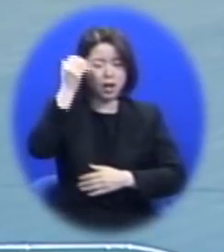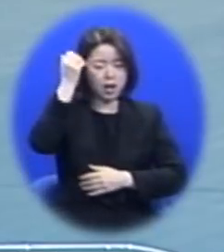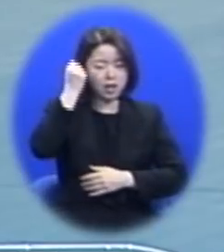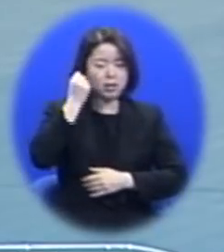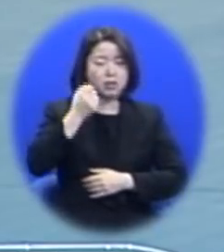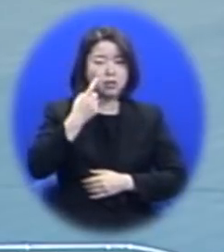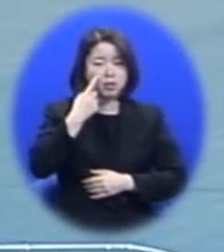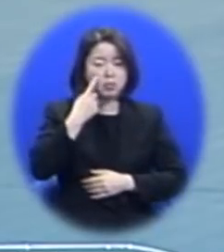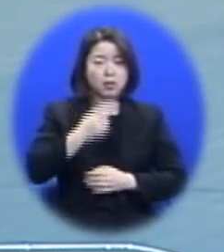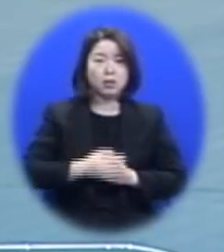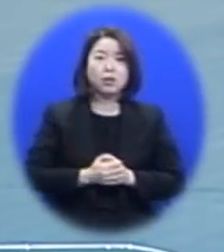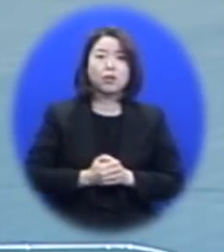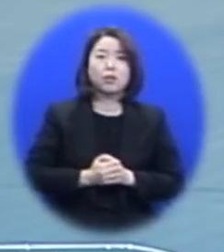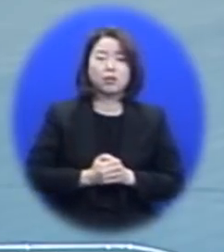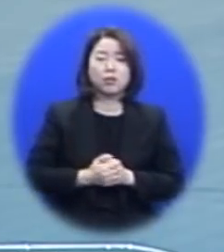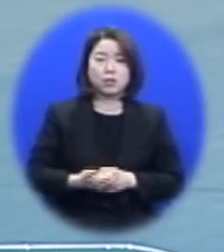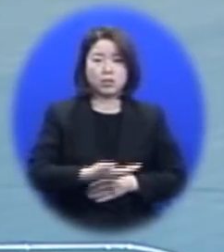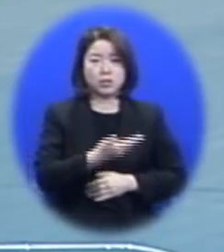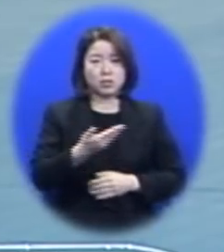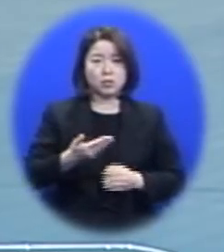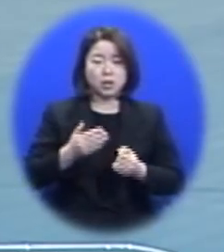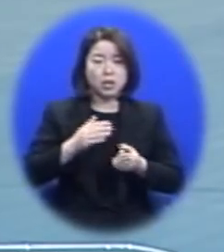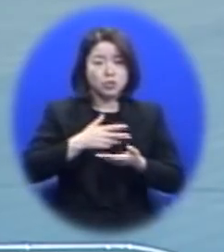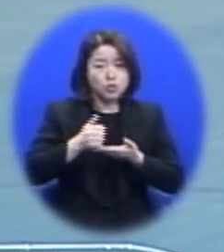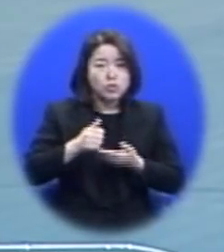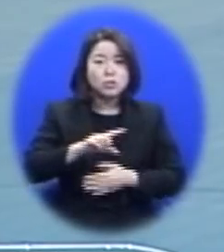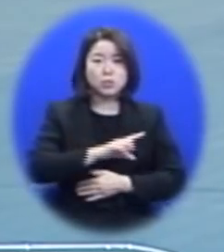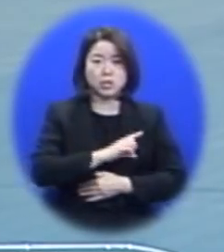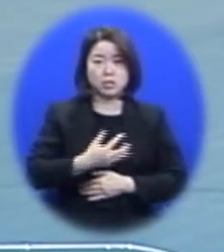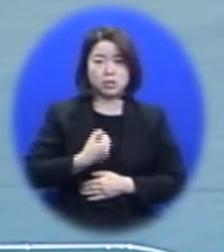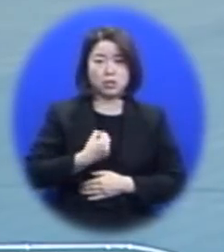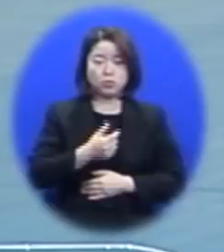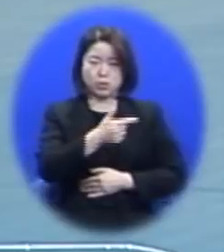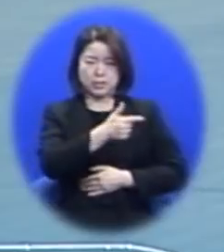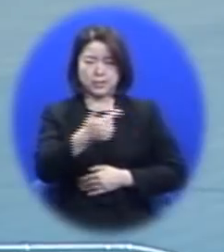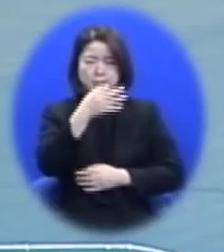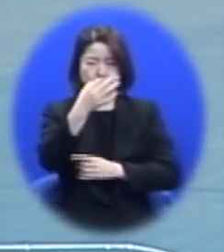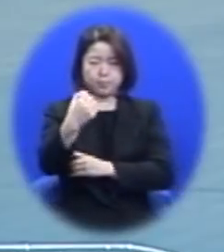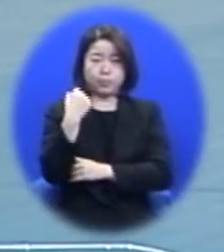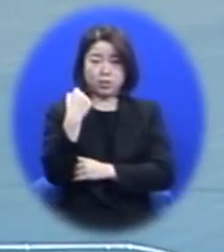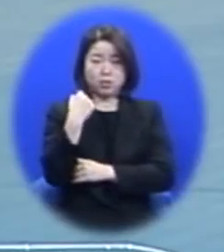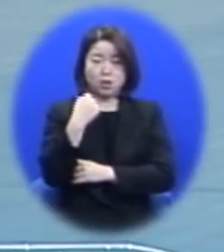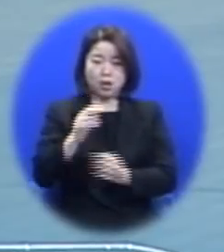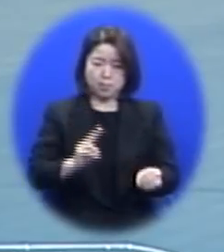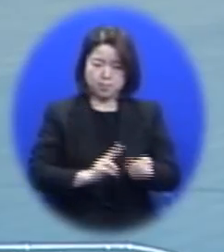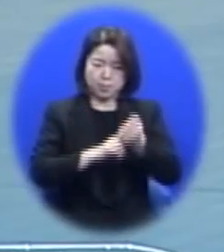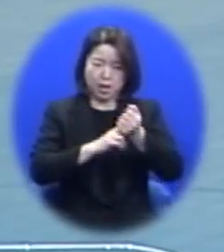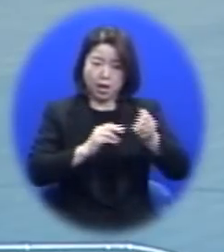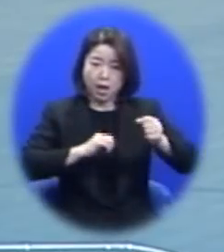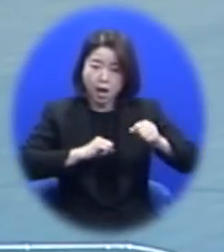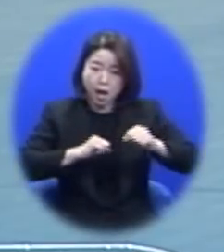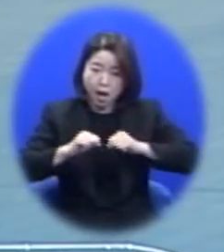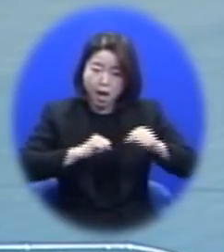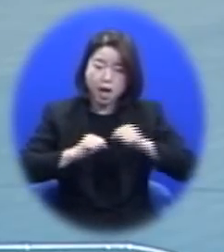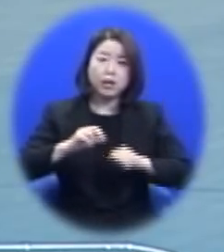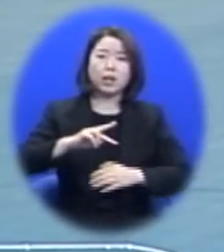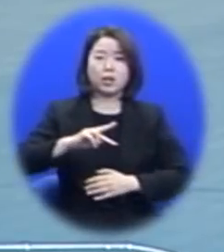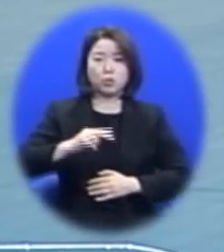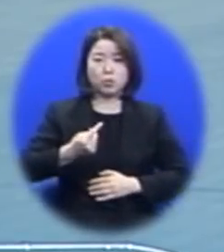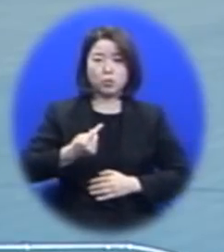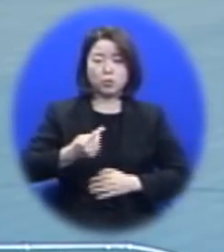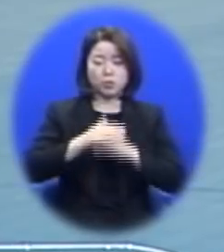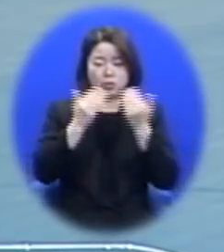합니다. 그러므로 주의 이름으로 큰 능력과 기사를 행한다고 다 주의 종이 아닐 수 있다는